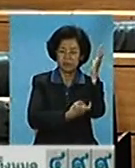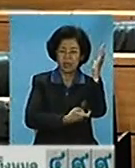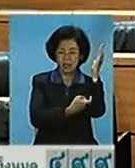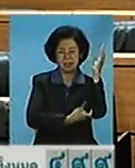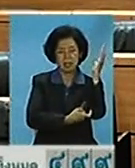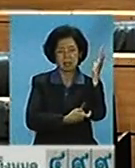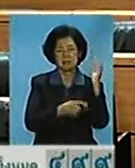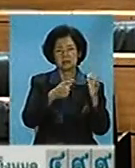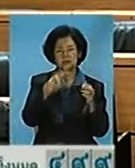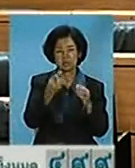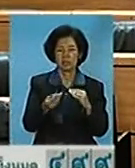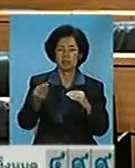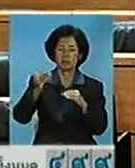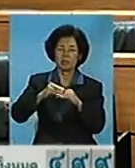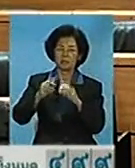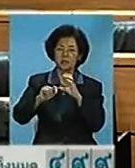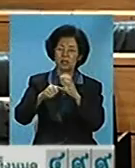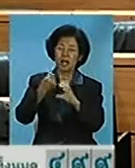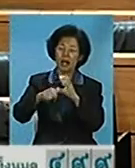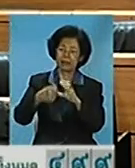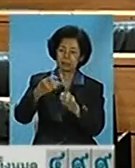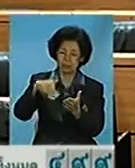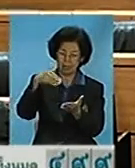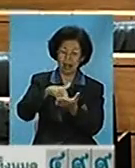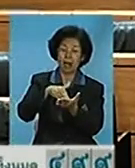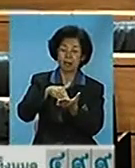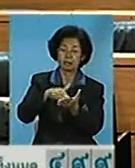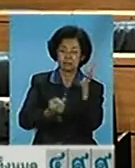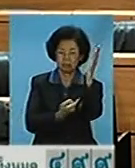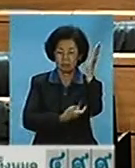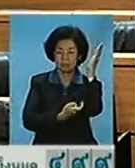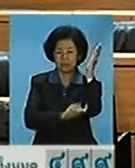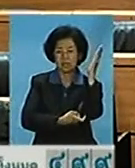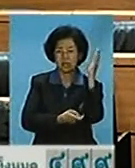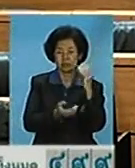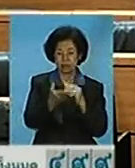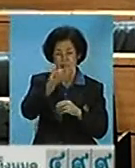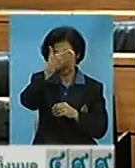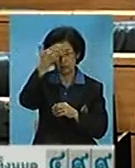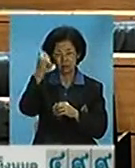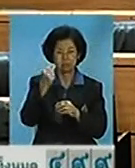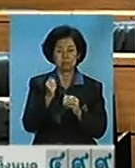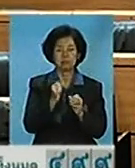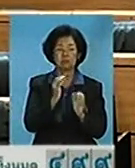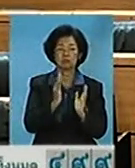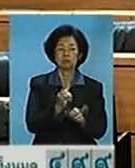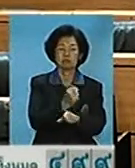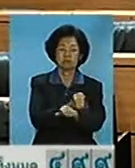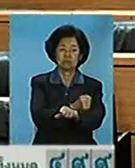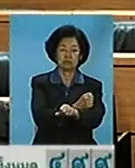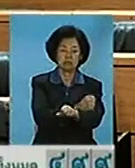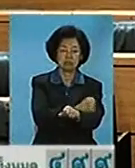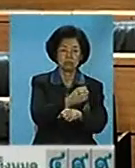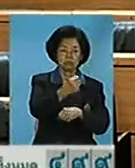พิ่มตลาดกลางยางพาราเข้ามาแต่กลายเป็นท่านลืมเรื่องแรงงานชาวสวนยางวันนี้ถ้าท่านไม่เพิ่มให้นะ